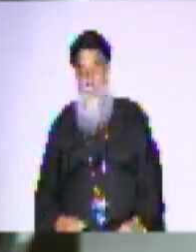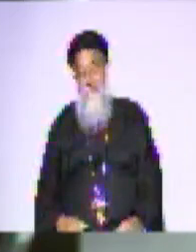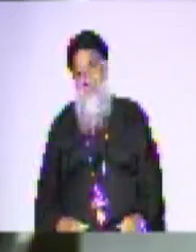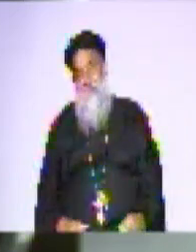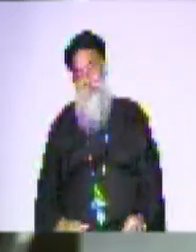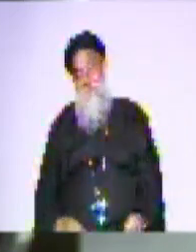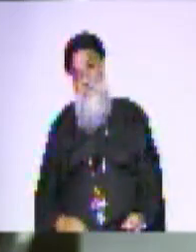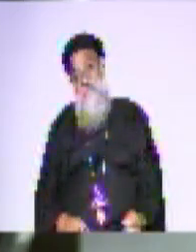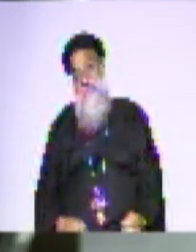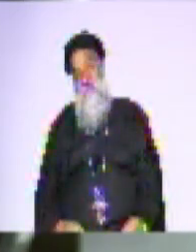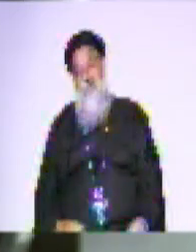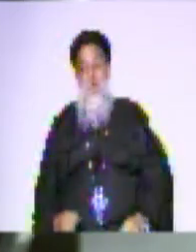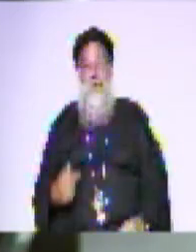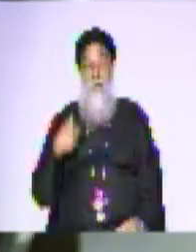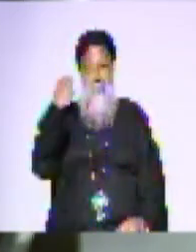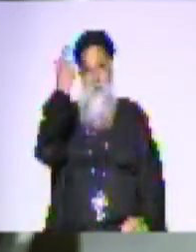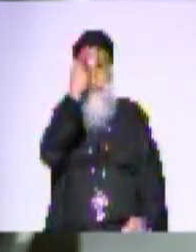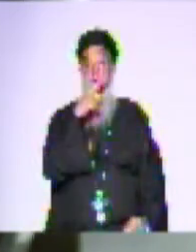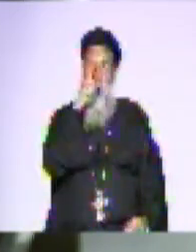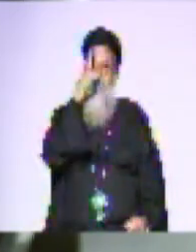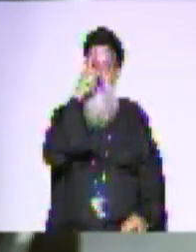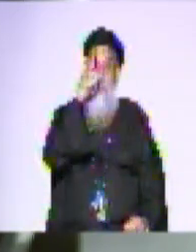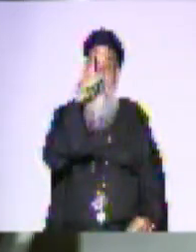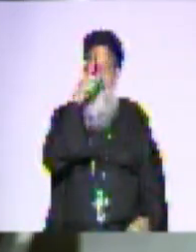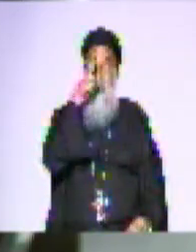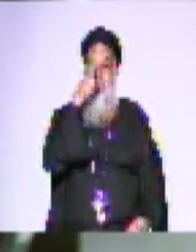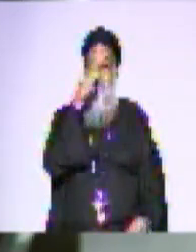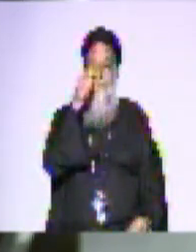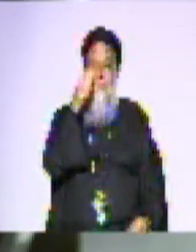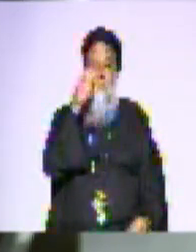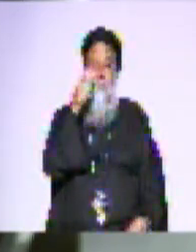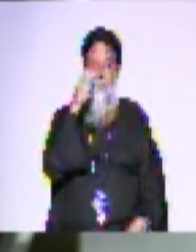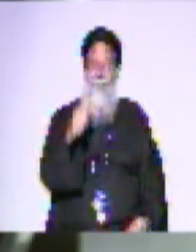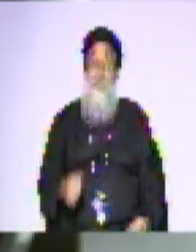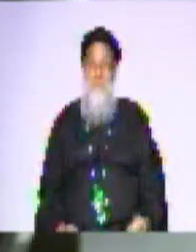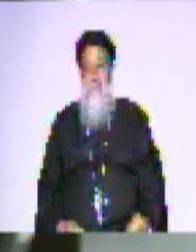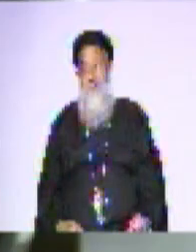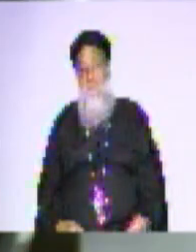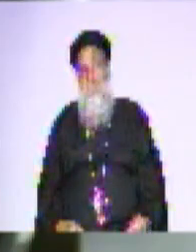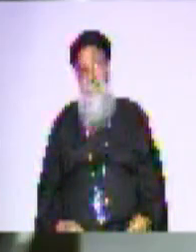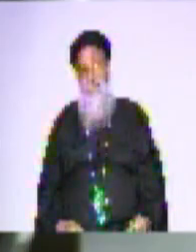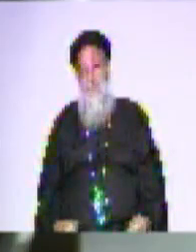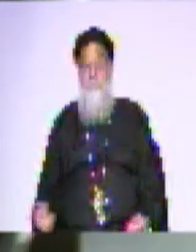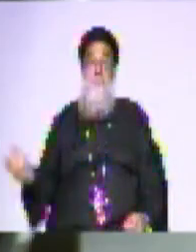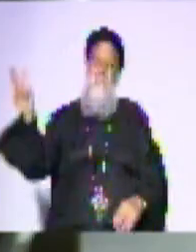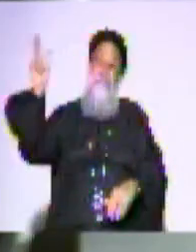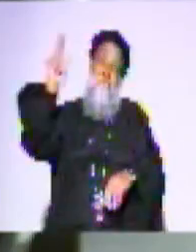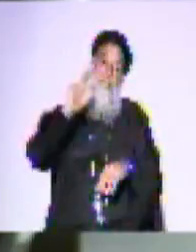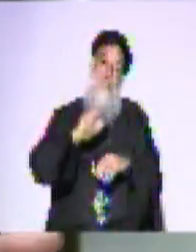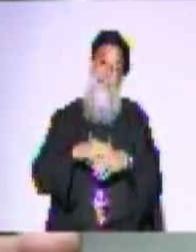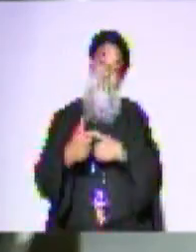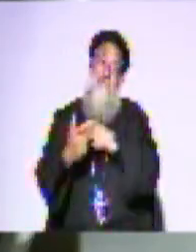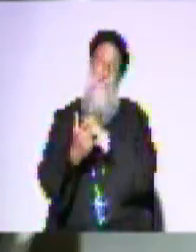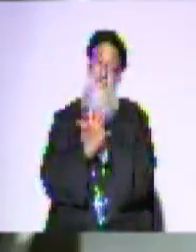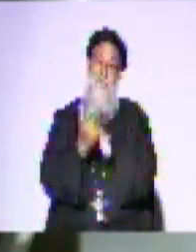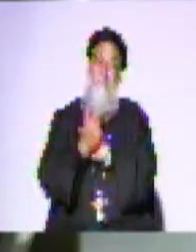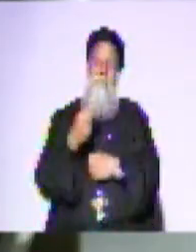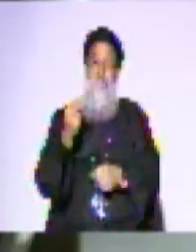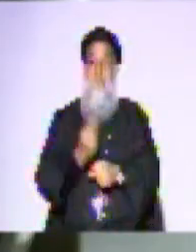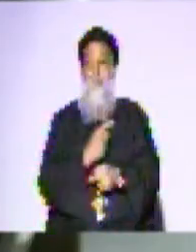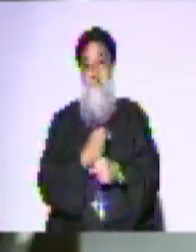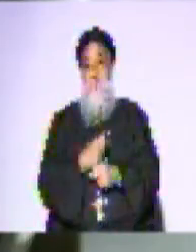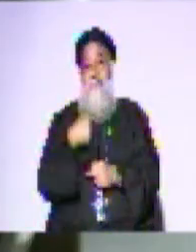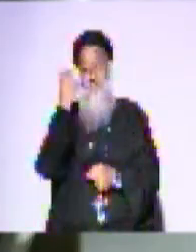هم صورة الله بس في الخير، أضف لهم الشر بقى، فما بقوش صورة